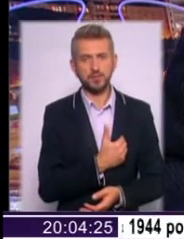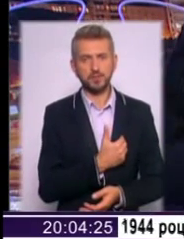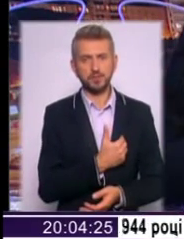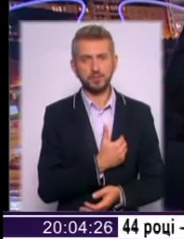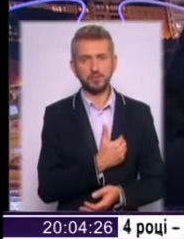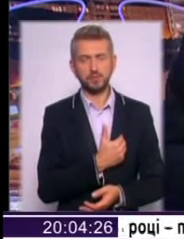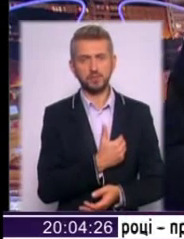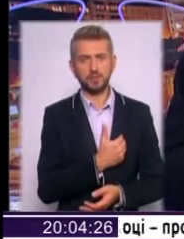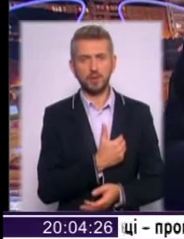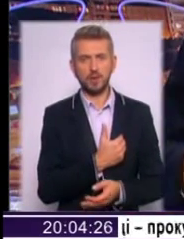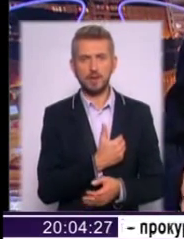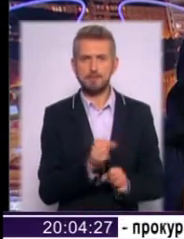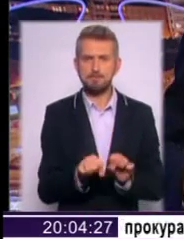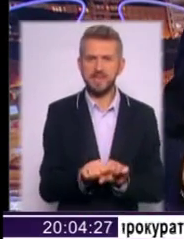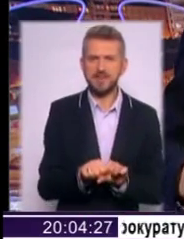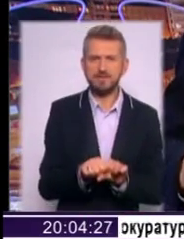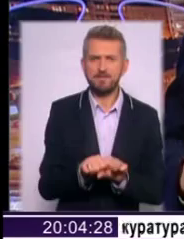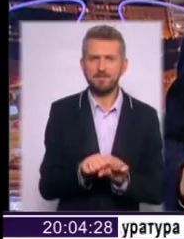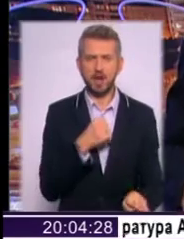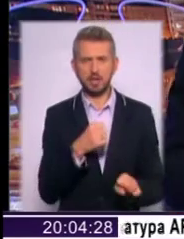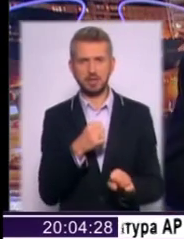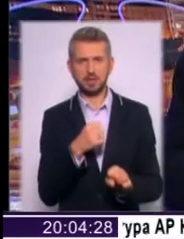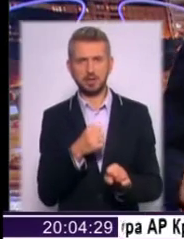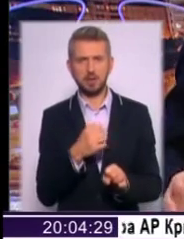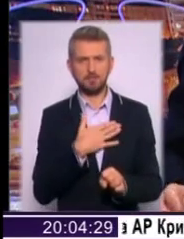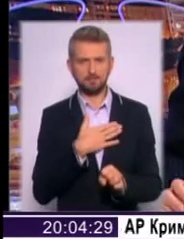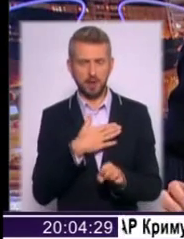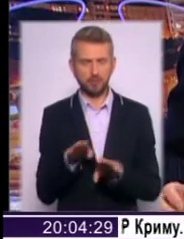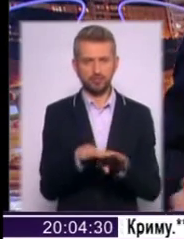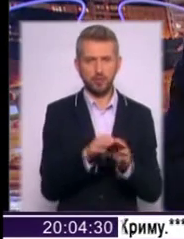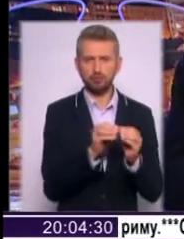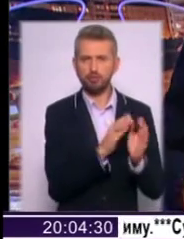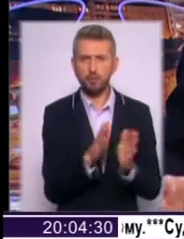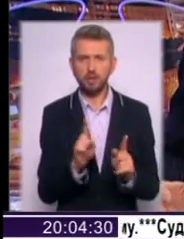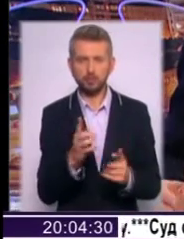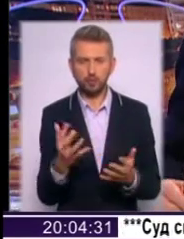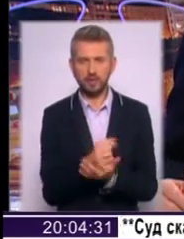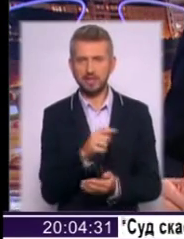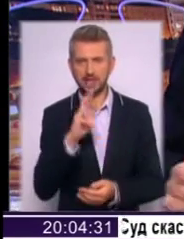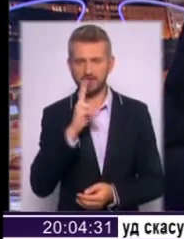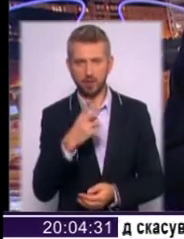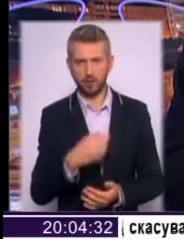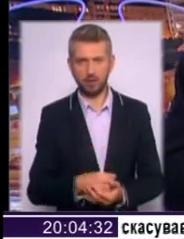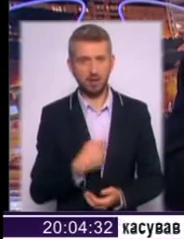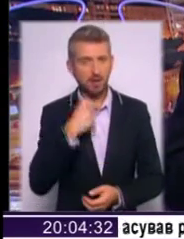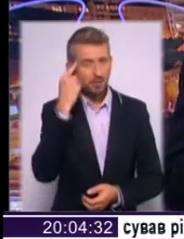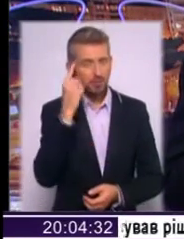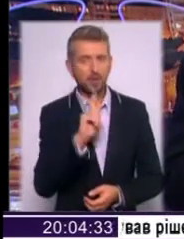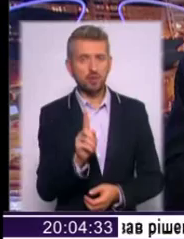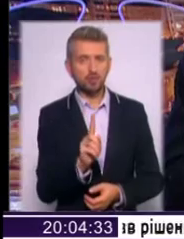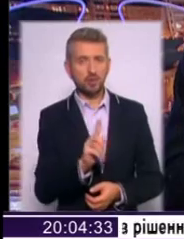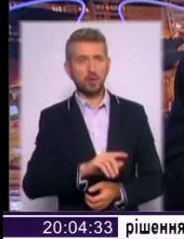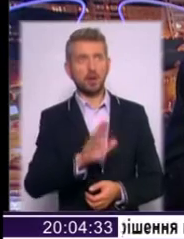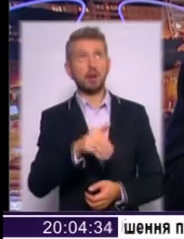ну, підірвати внутрішню, той мінімум внутрішньої стабільності, який нами досягнений за ці два роки. Я думаю, що, хай